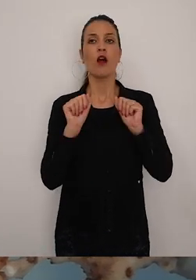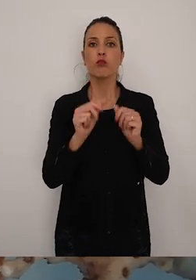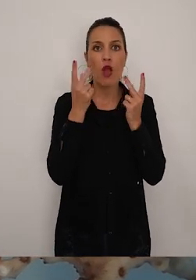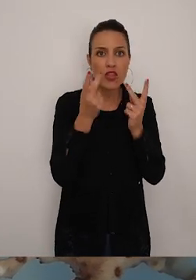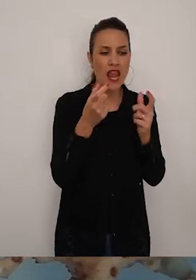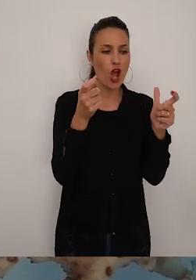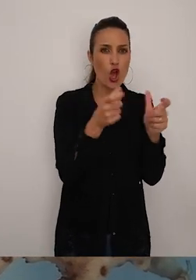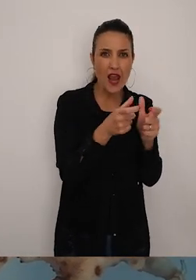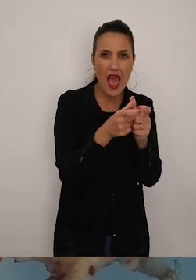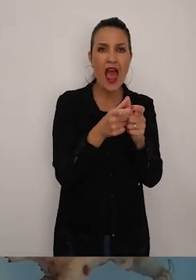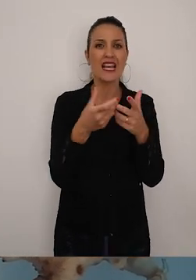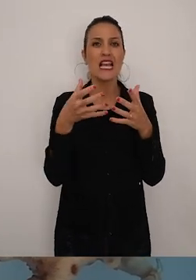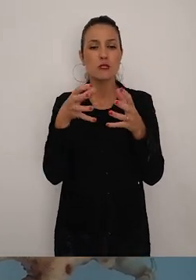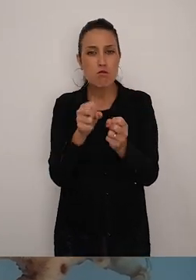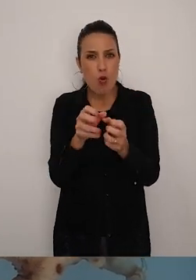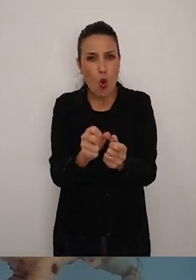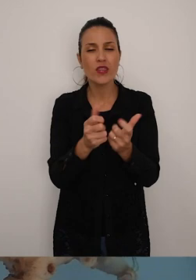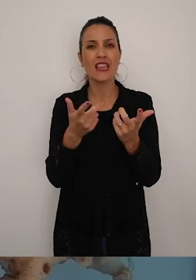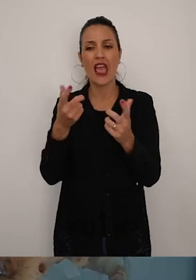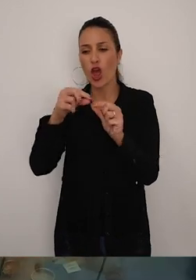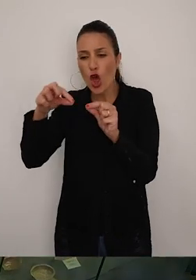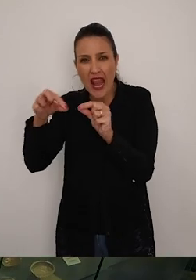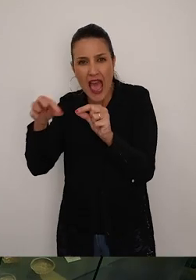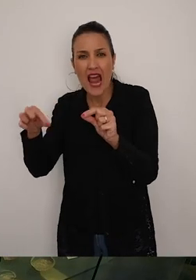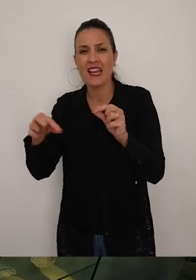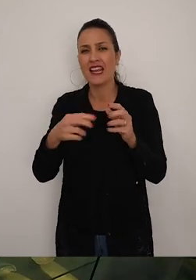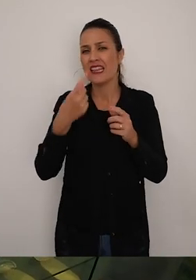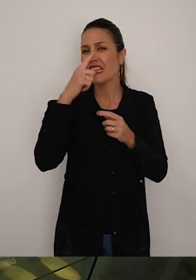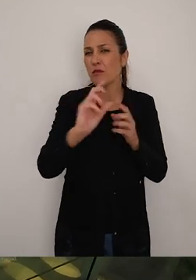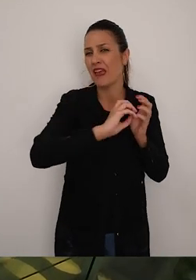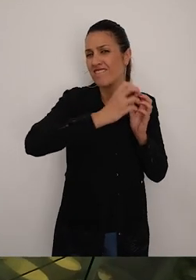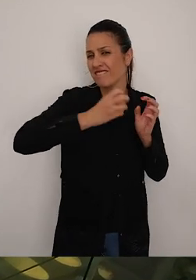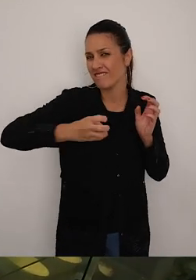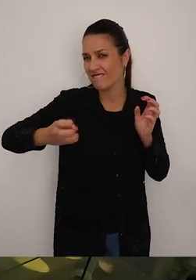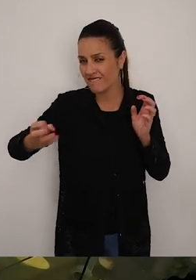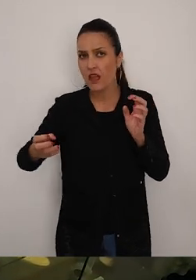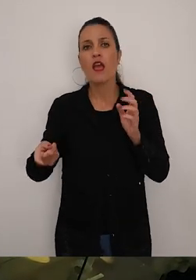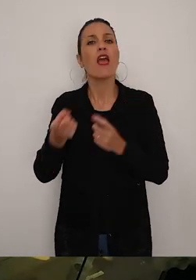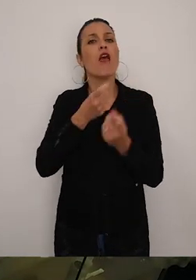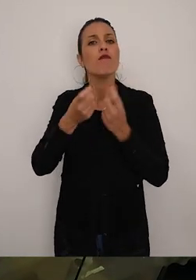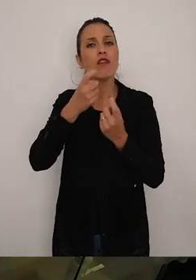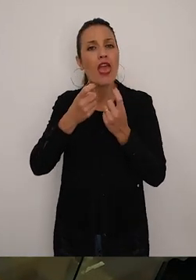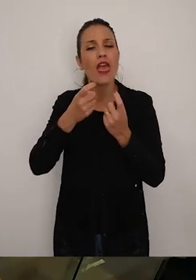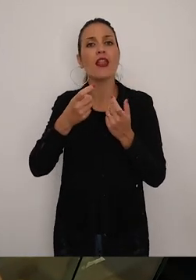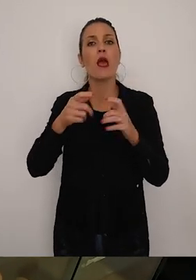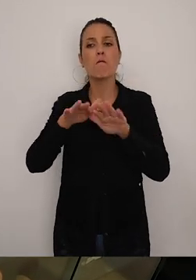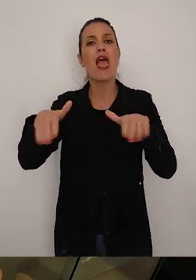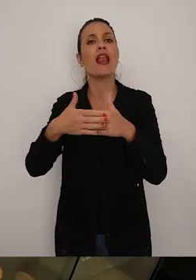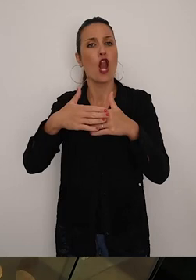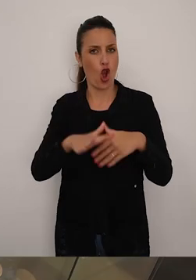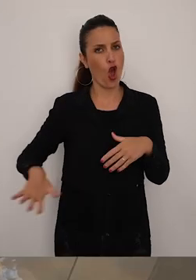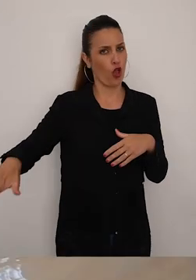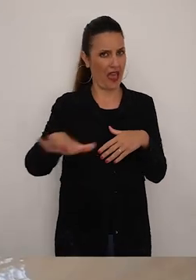ammirare coralli, conchiglie e spugne delle più svariate caratteristiche, provenienti dalle zone marine locali e di ogni parte del